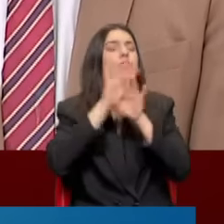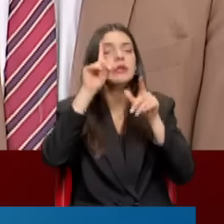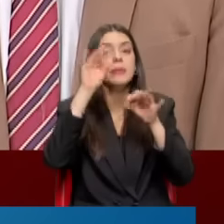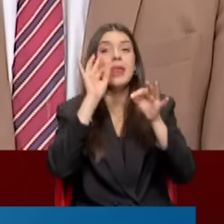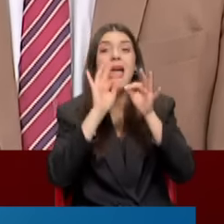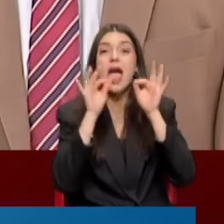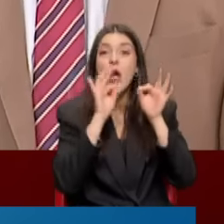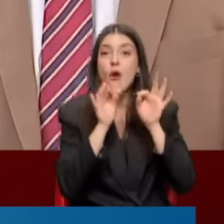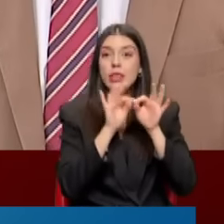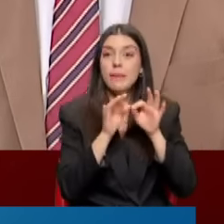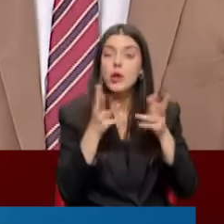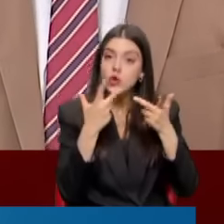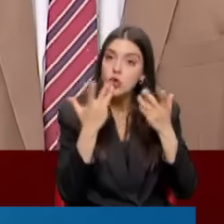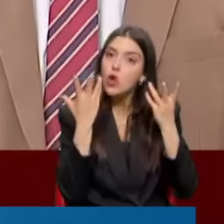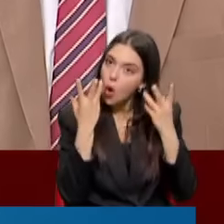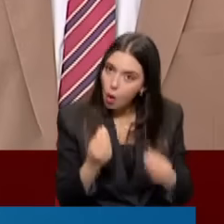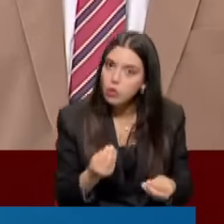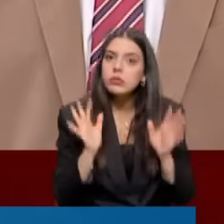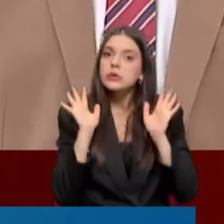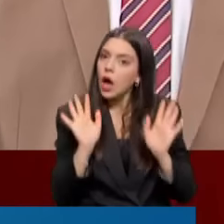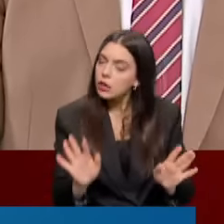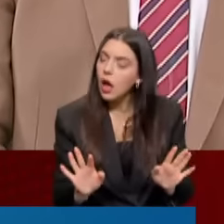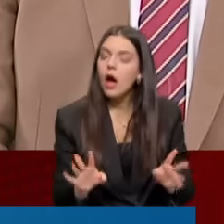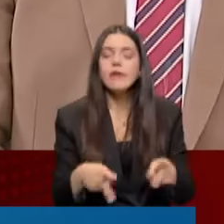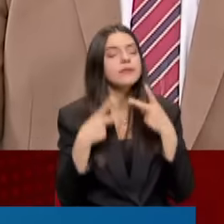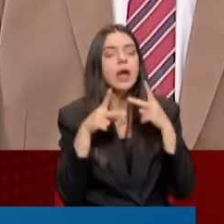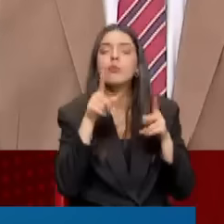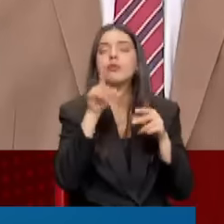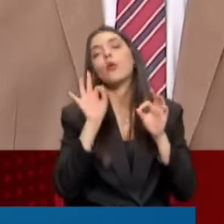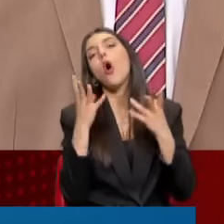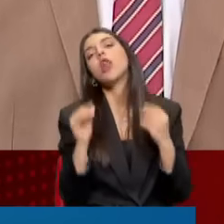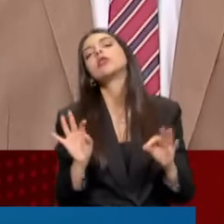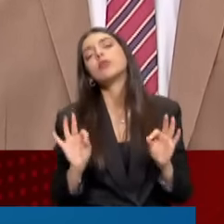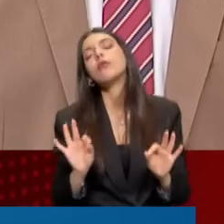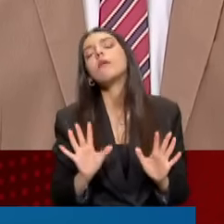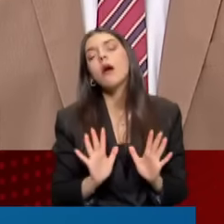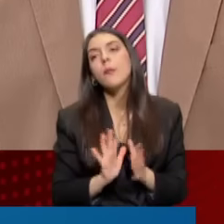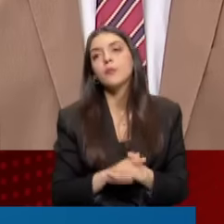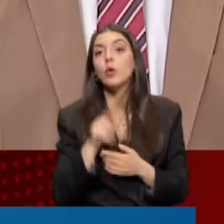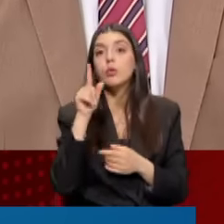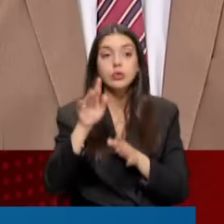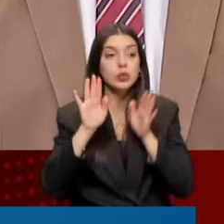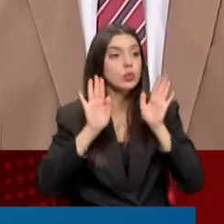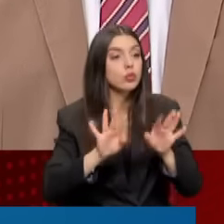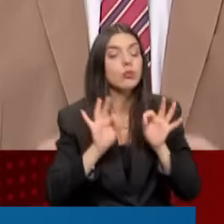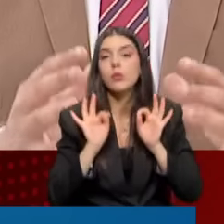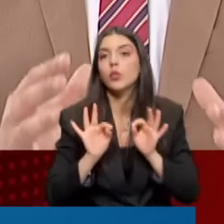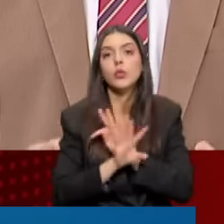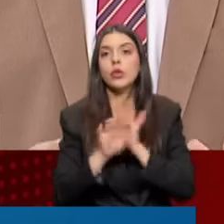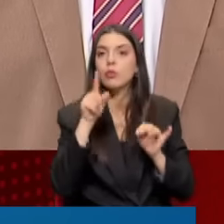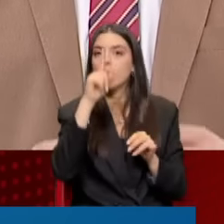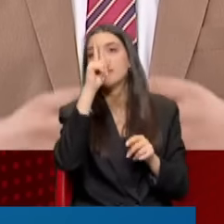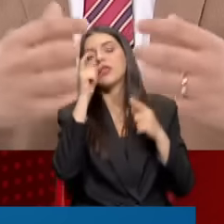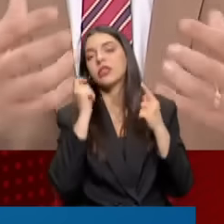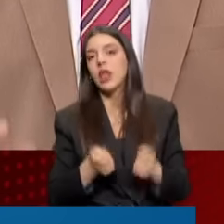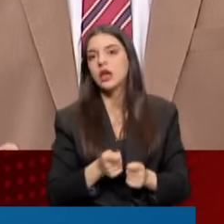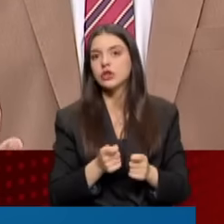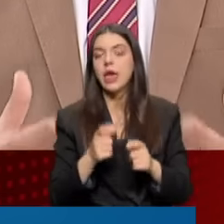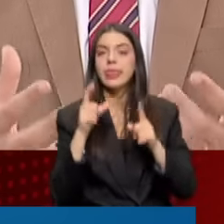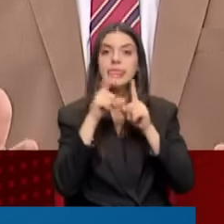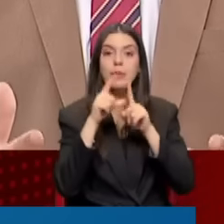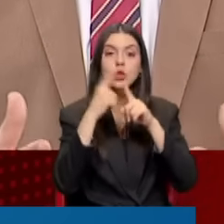yönetimine sahip bir ülke olsaydık da olacak Aynen aynen yani bunu durdurmak mümkün değil Bu bir hak hakikat demografik